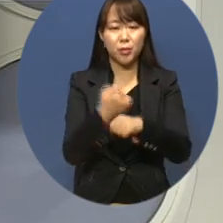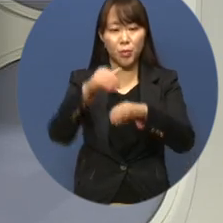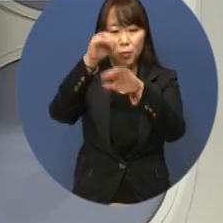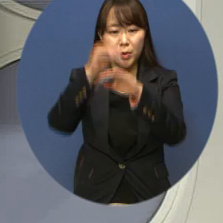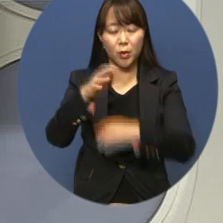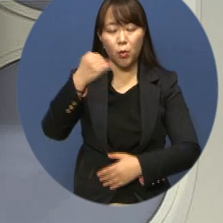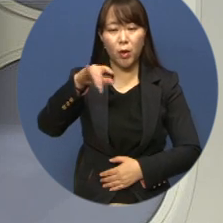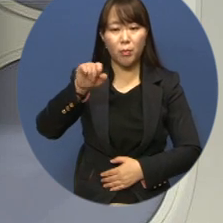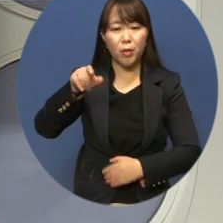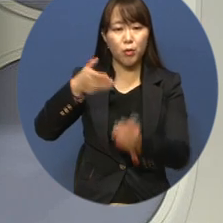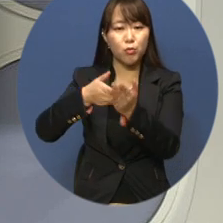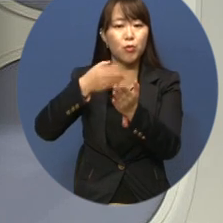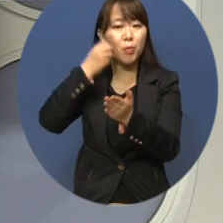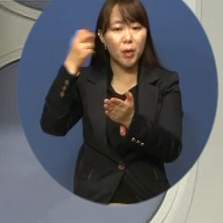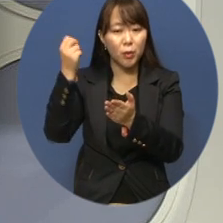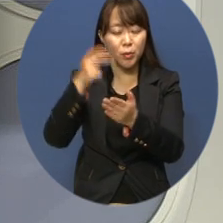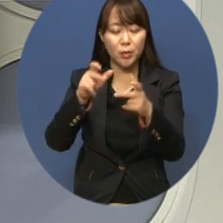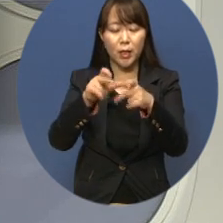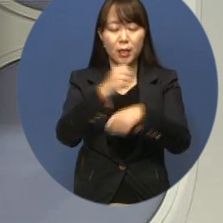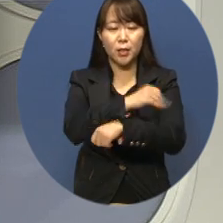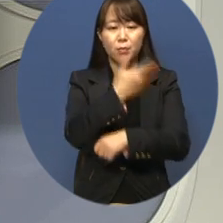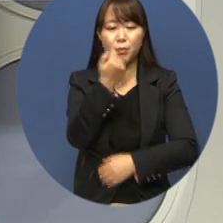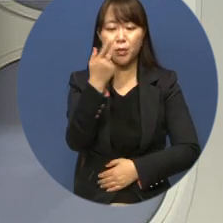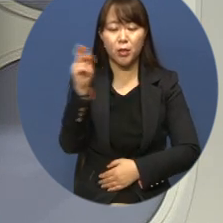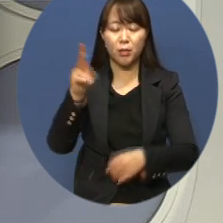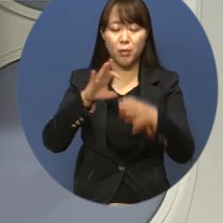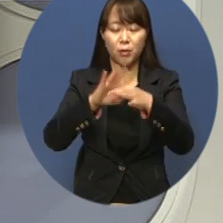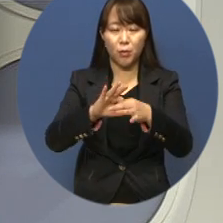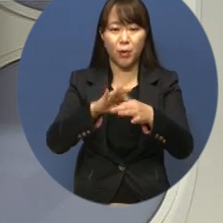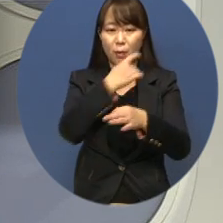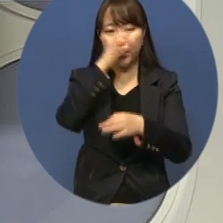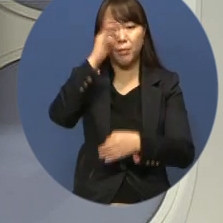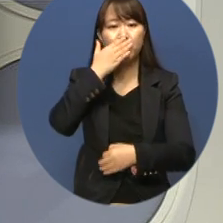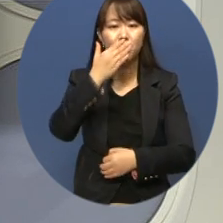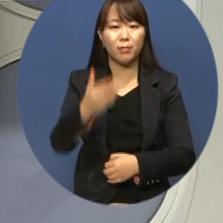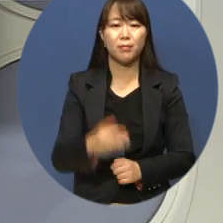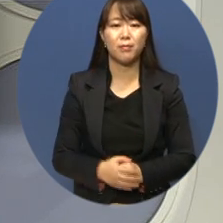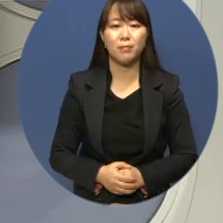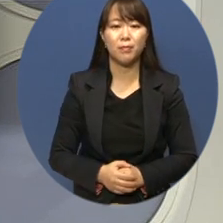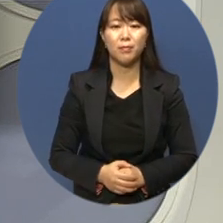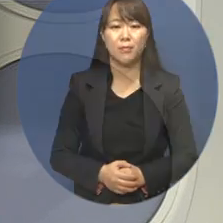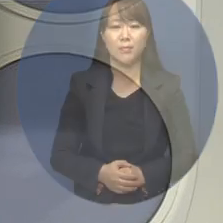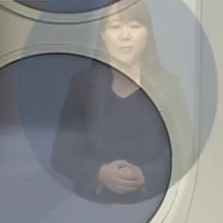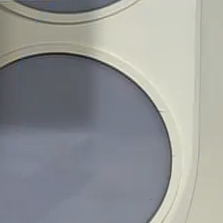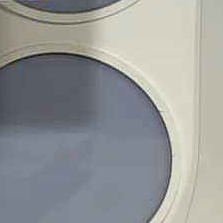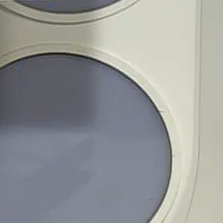자세한 사항은 웰피어 뉴스 홈페이지와 장애인신문, 복지TV 뉴스를 통해 확인할 수 있습니다.